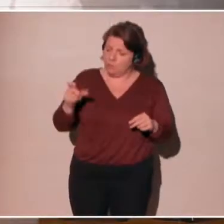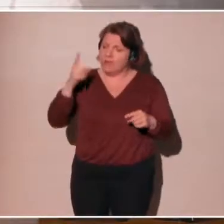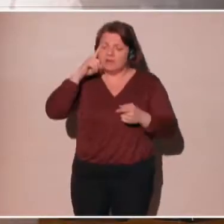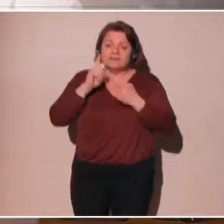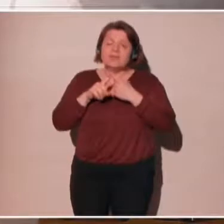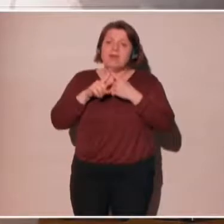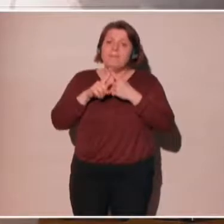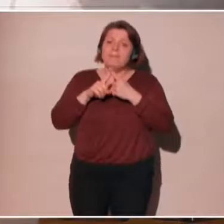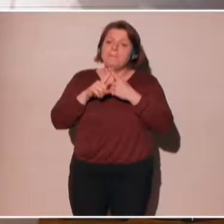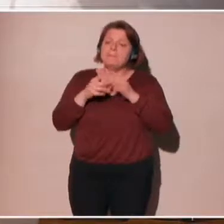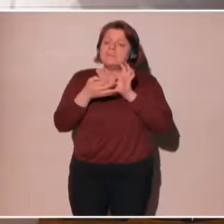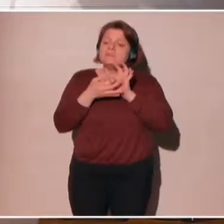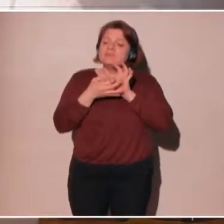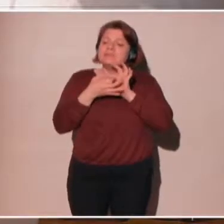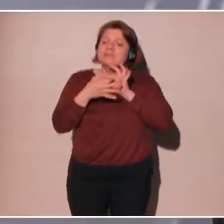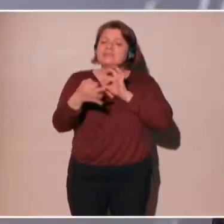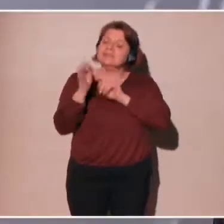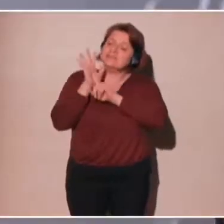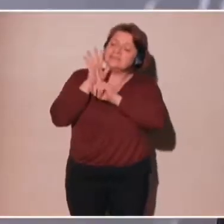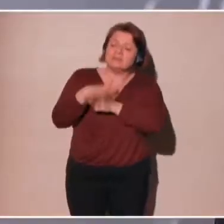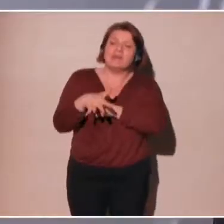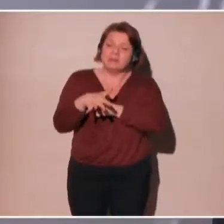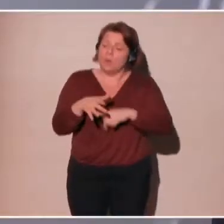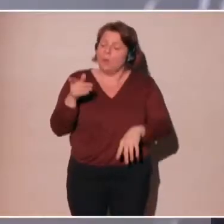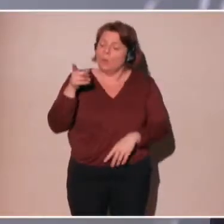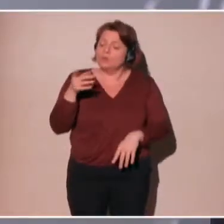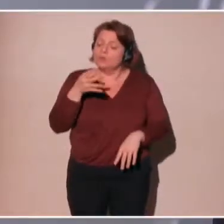ligne, vous dites que eh bien, les services